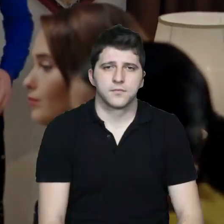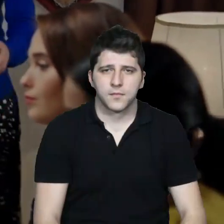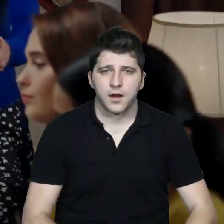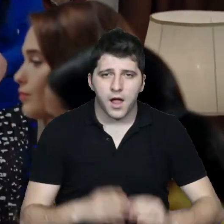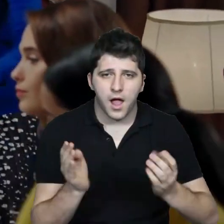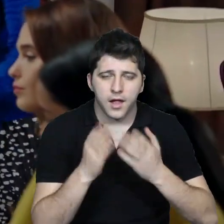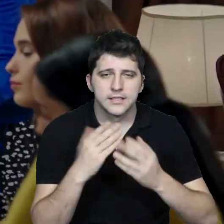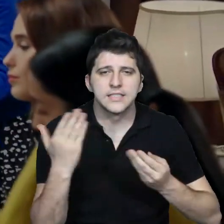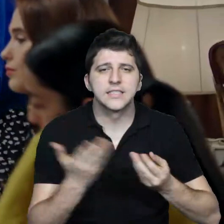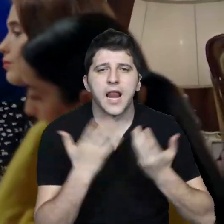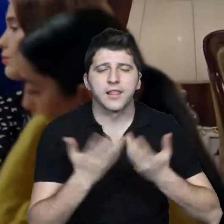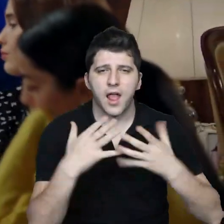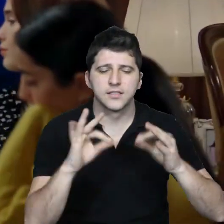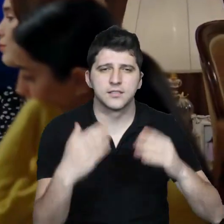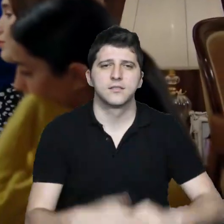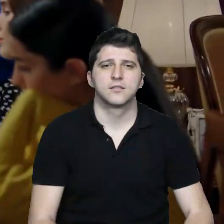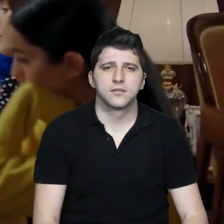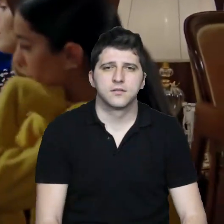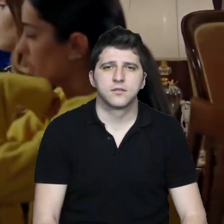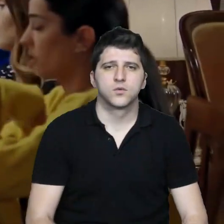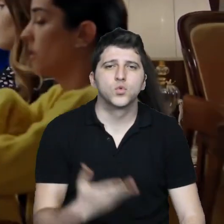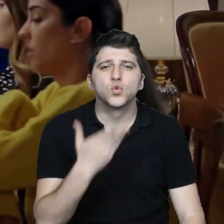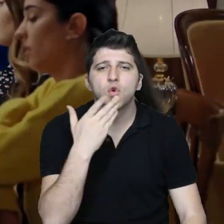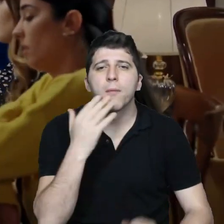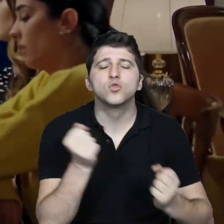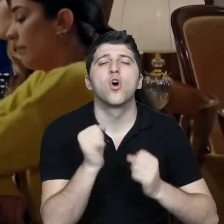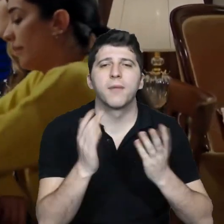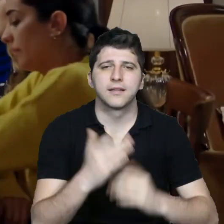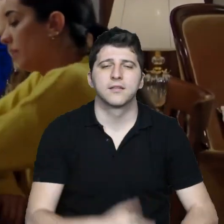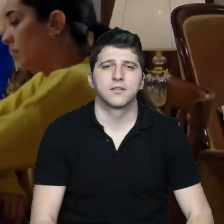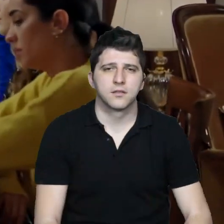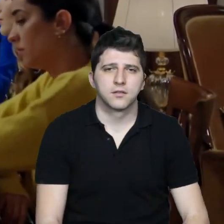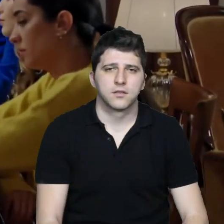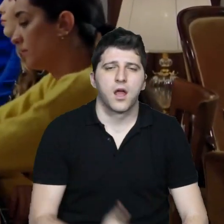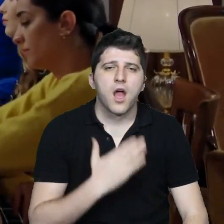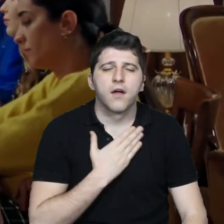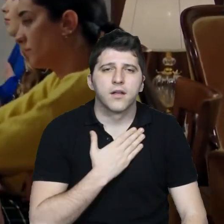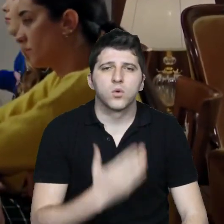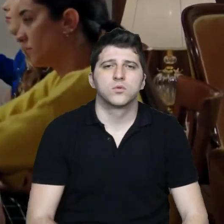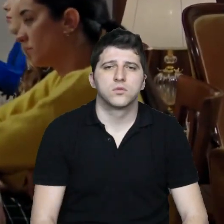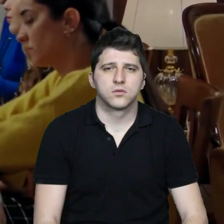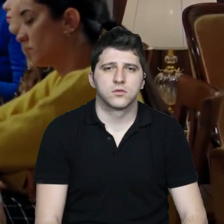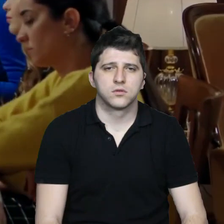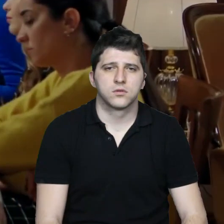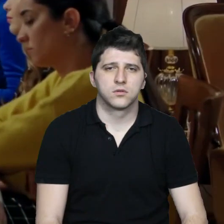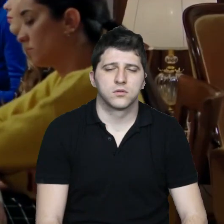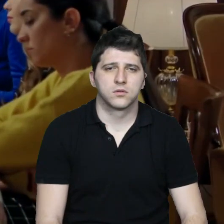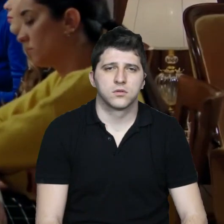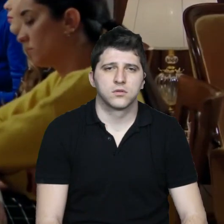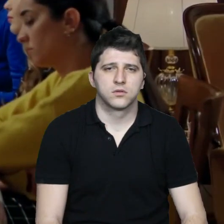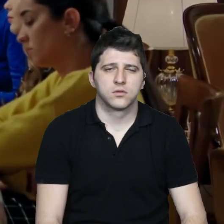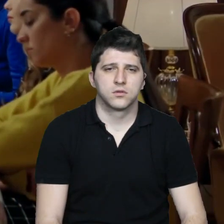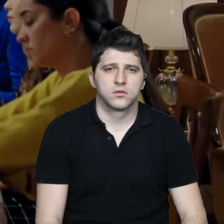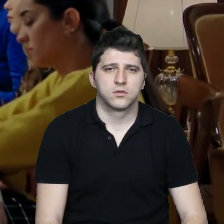Hadi salata da hazır. Çorbalarınızı soğutmayın. Afiyet olsun. Kendisi